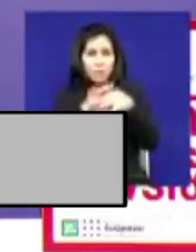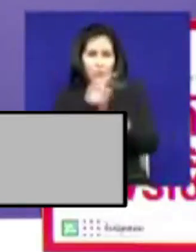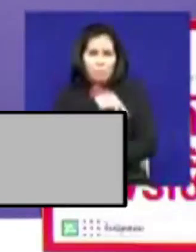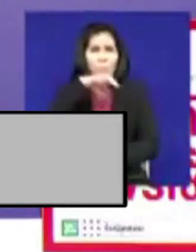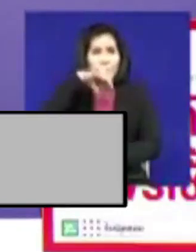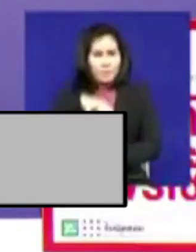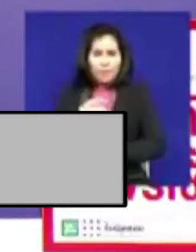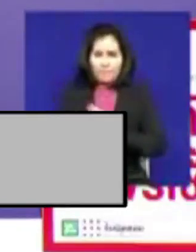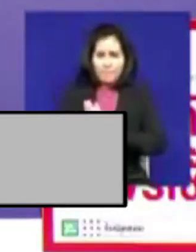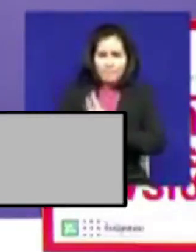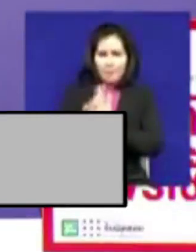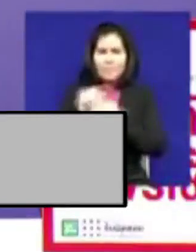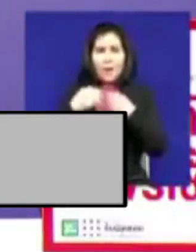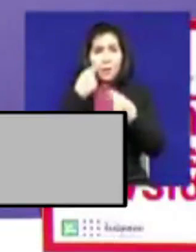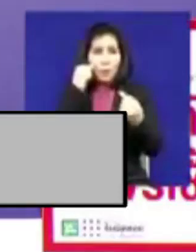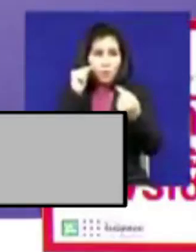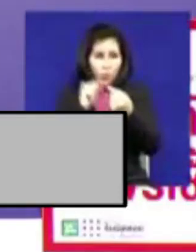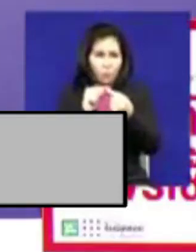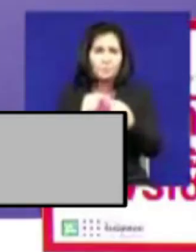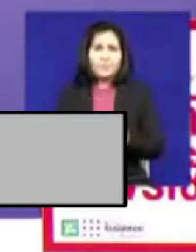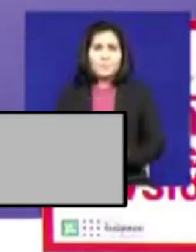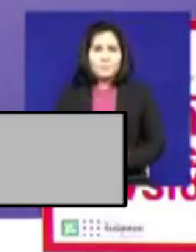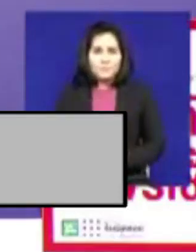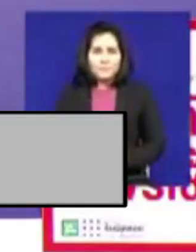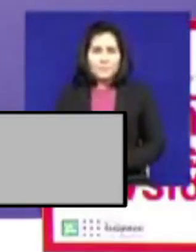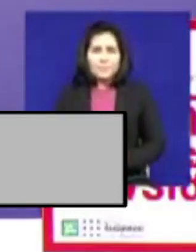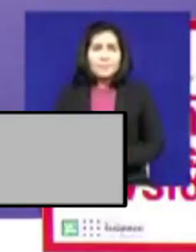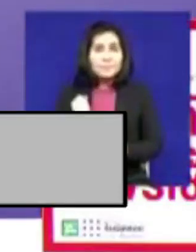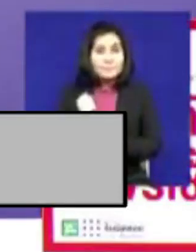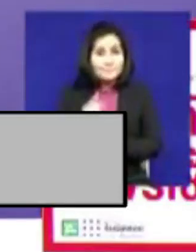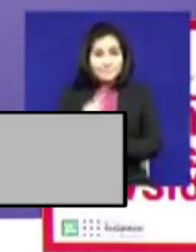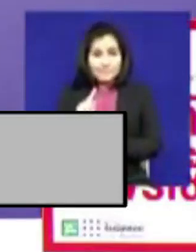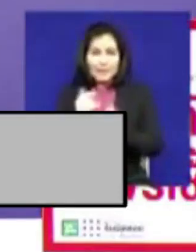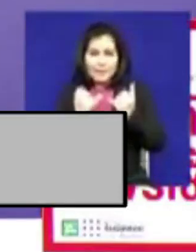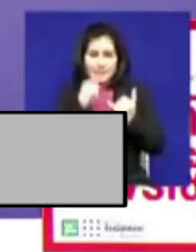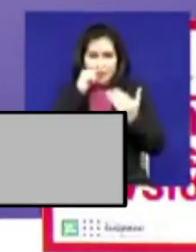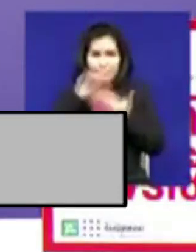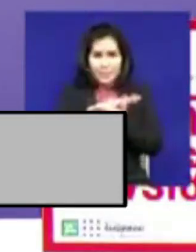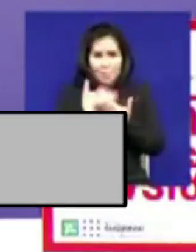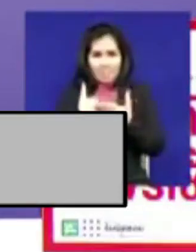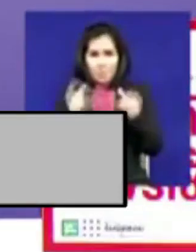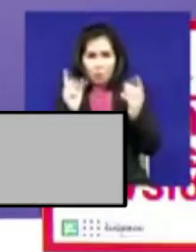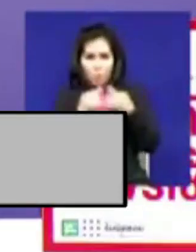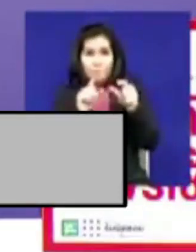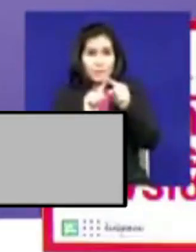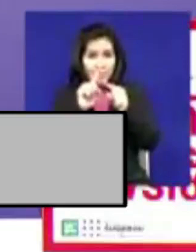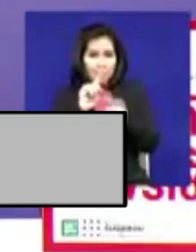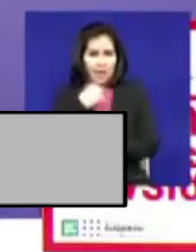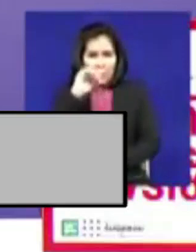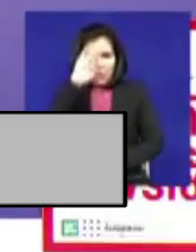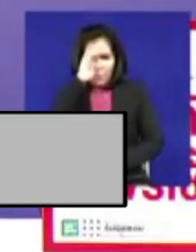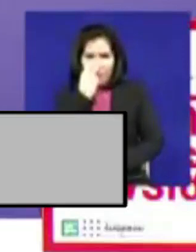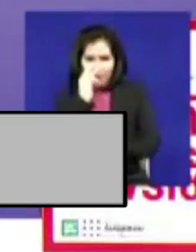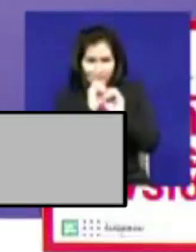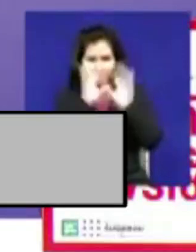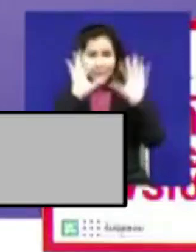คล้องกับสถานการณ์และก็การระบาดของทั่วโลกก็คือก็จะมีกลุ่มแรกก็คือคนที่มีอาการ